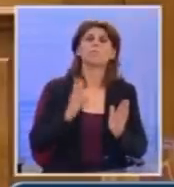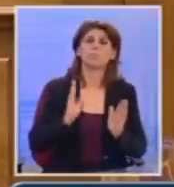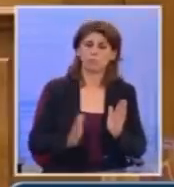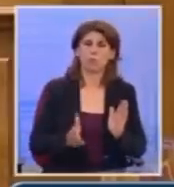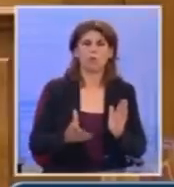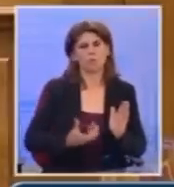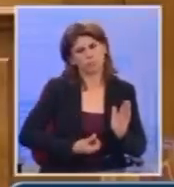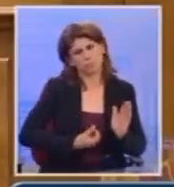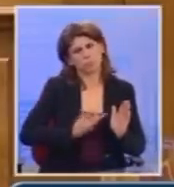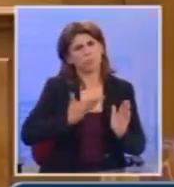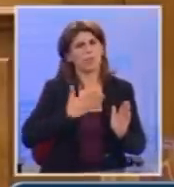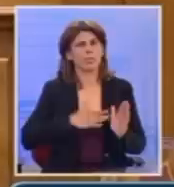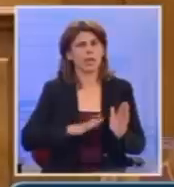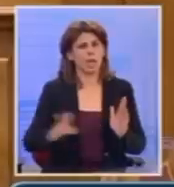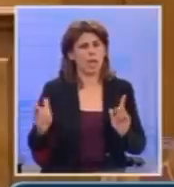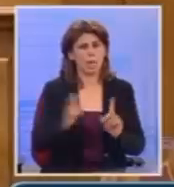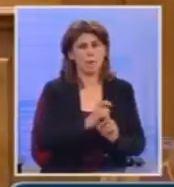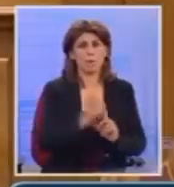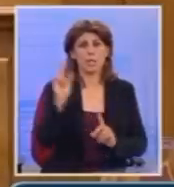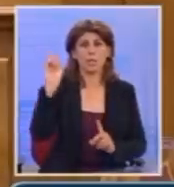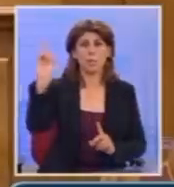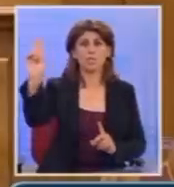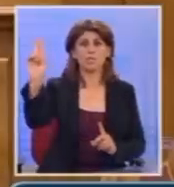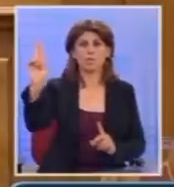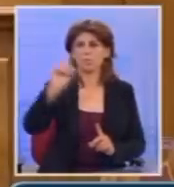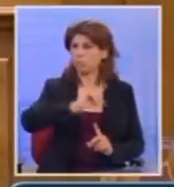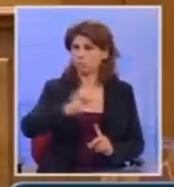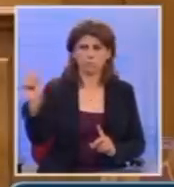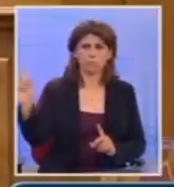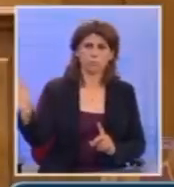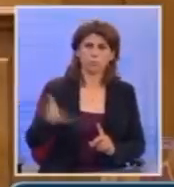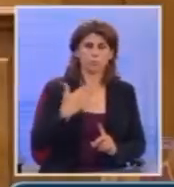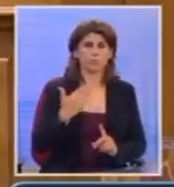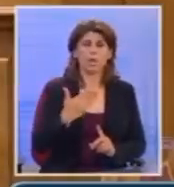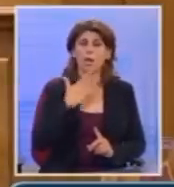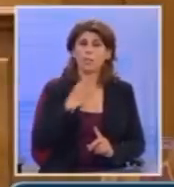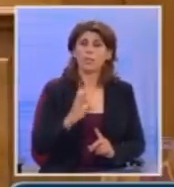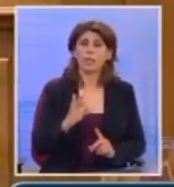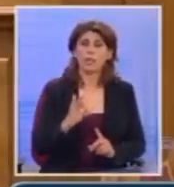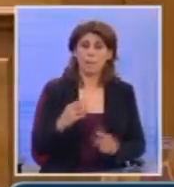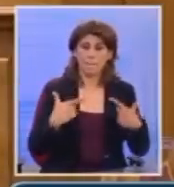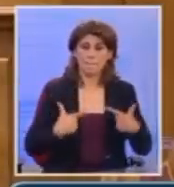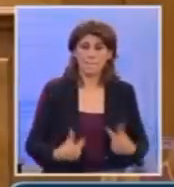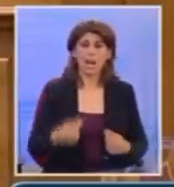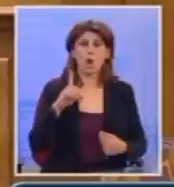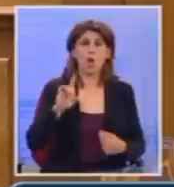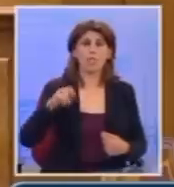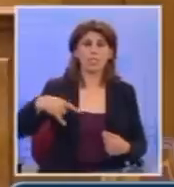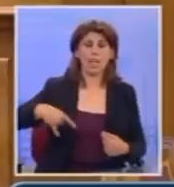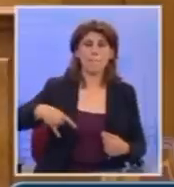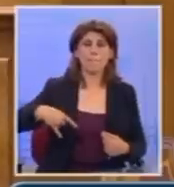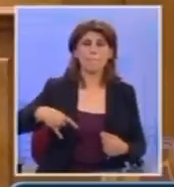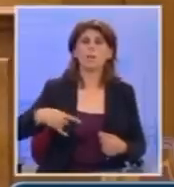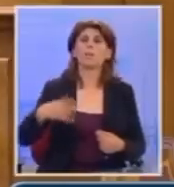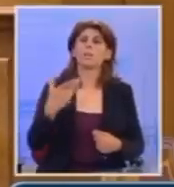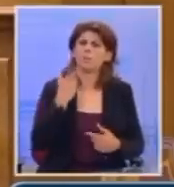το δοκούν να αποκλείσουν υποψηφιότητες. Να αποκλείσουν κάποιο μέλος ΔΕΠ να θέσει υποψηφιότητα, όπως